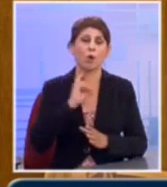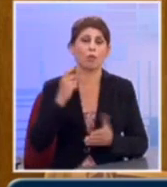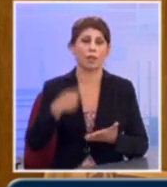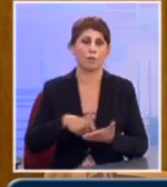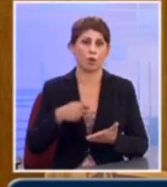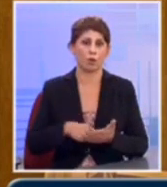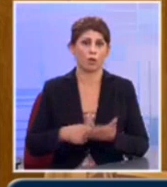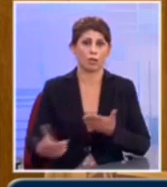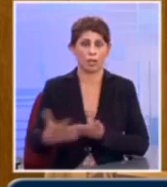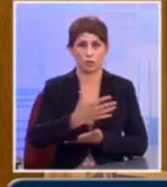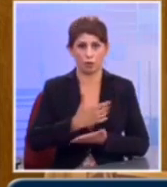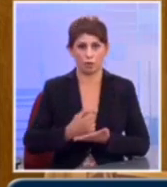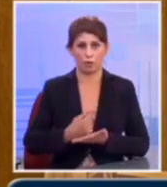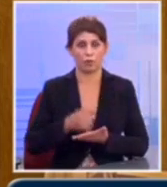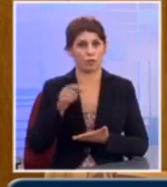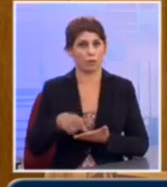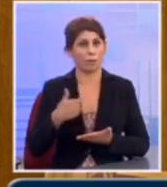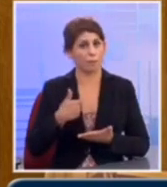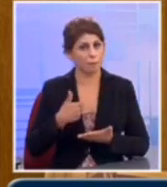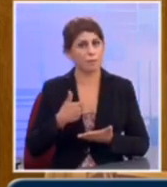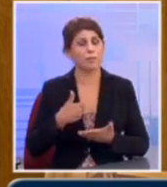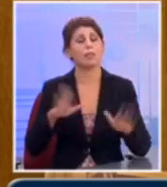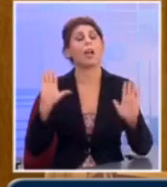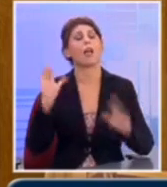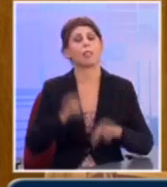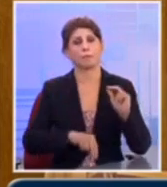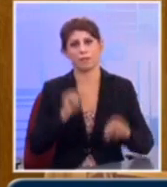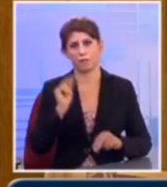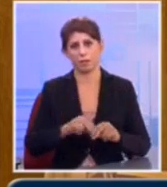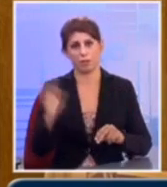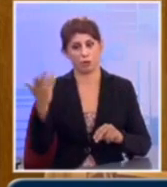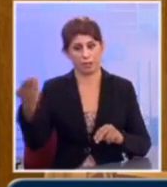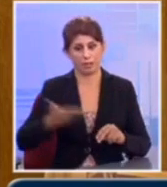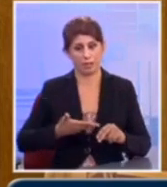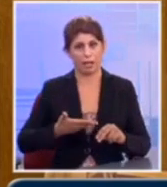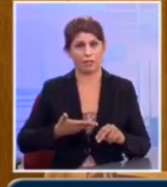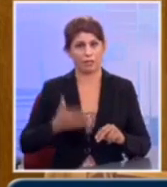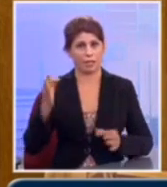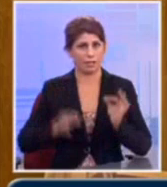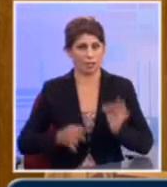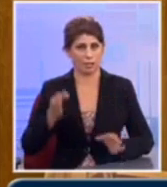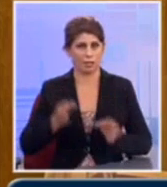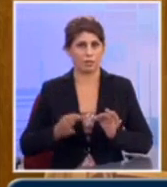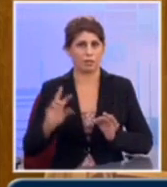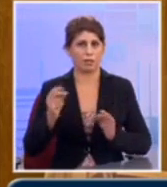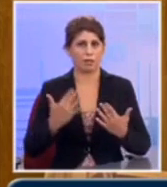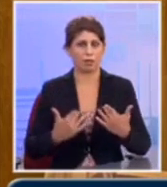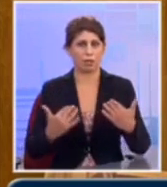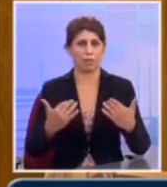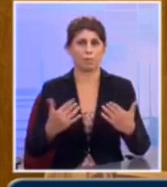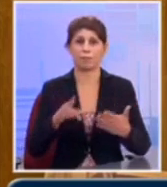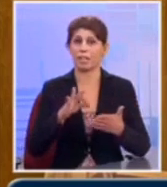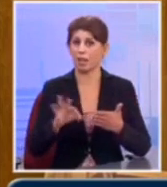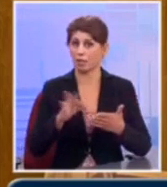φορολογίας εισοδήματος τον οποίο εμείς καταψηφίσαμε ότι όταν είχε έρθει για συζήτηση στη βουλή και να